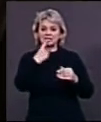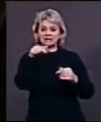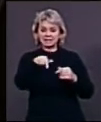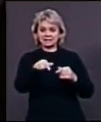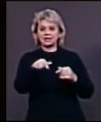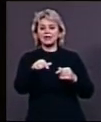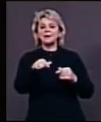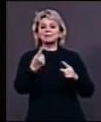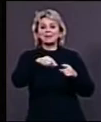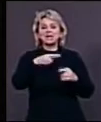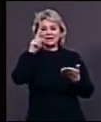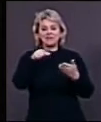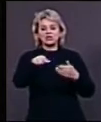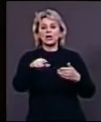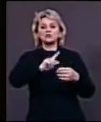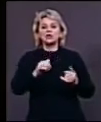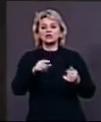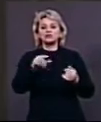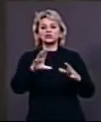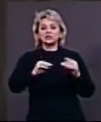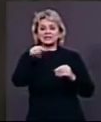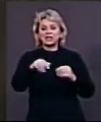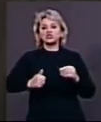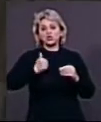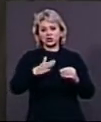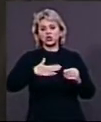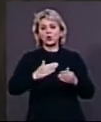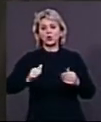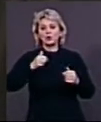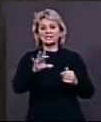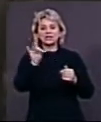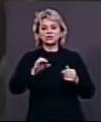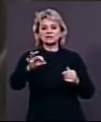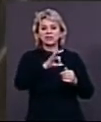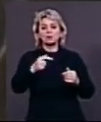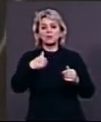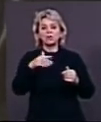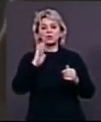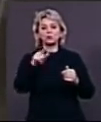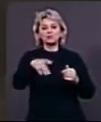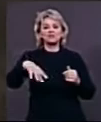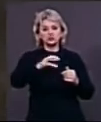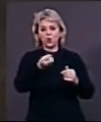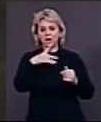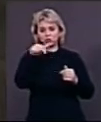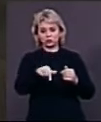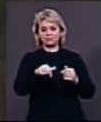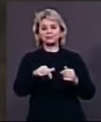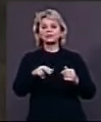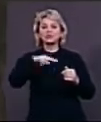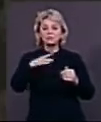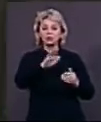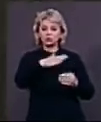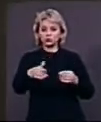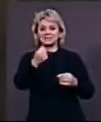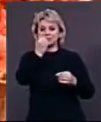нам приезжают. Вы доверяем, вы талон чести, гордости нашей. Ростовская область, вы у руля, значит, все будет хорошо. Я внимательно разберусь,